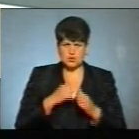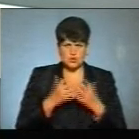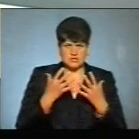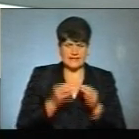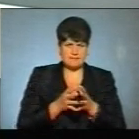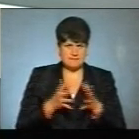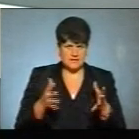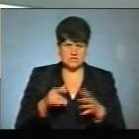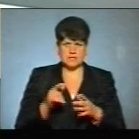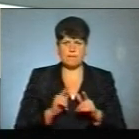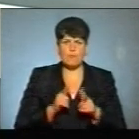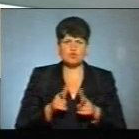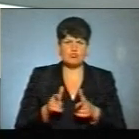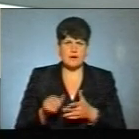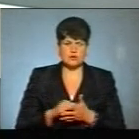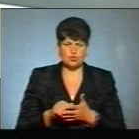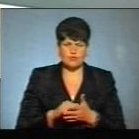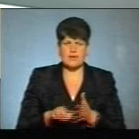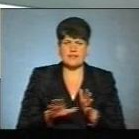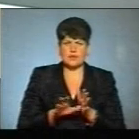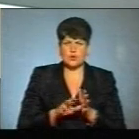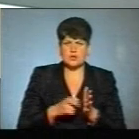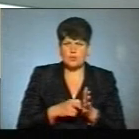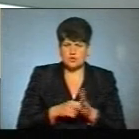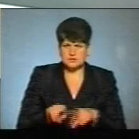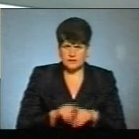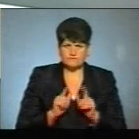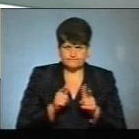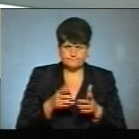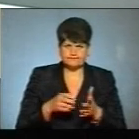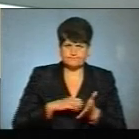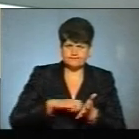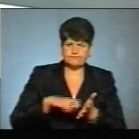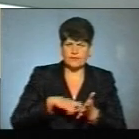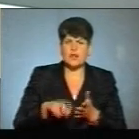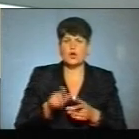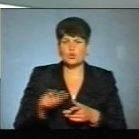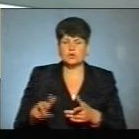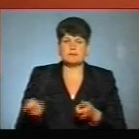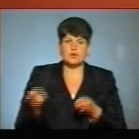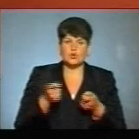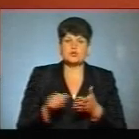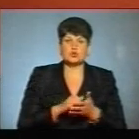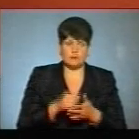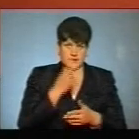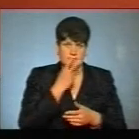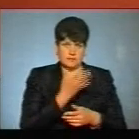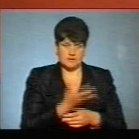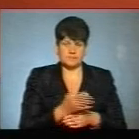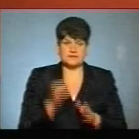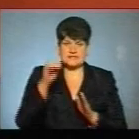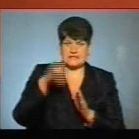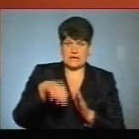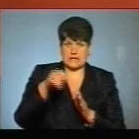більше поступає документів від людей, як електронною поштою, так само і люди приносять документи, як було в сюжеті, кладуть